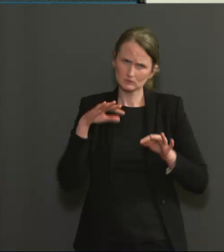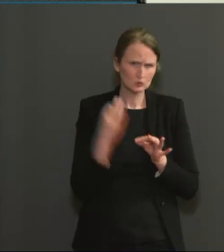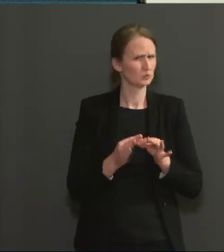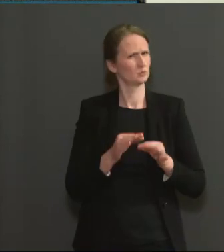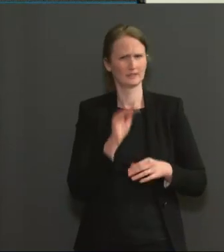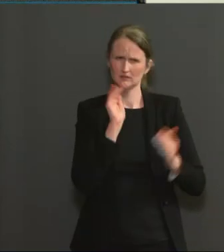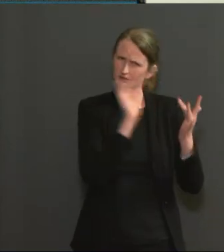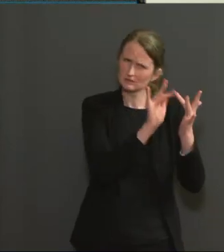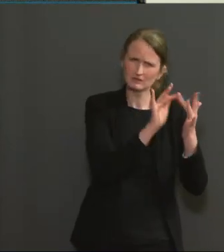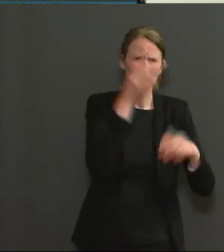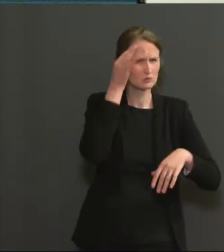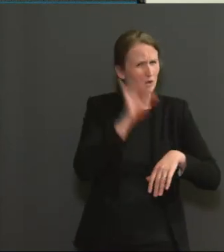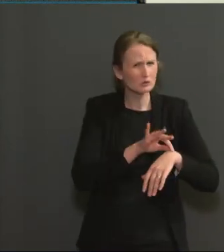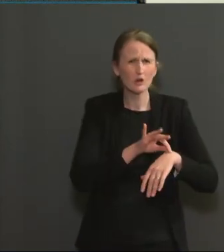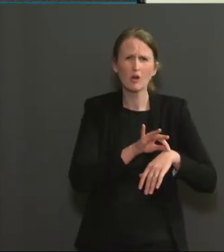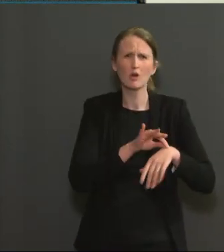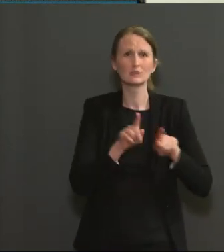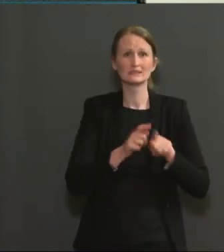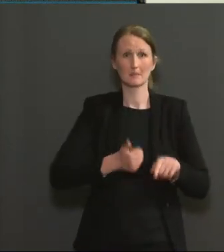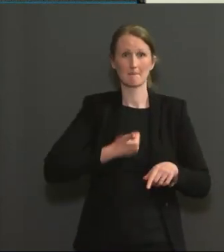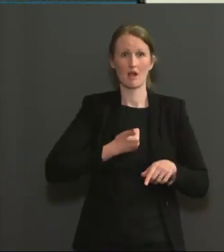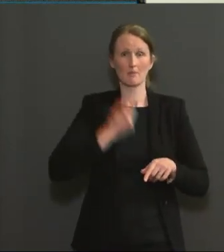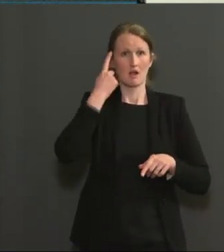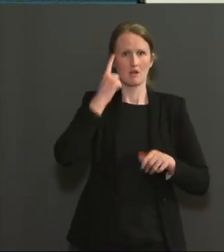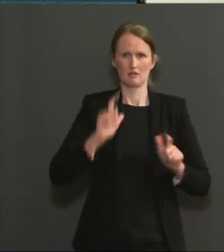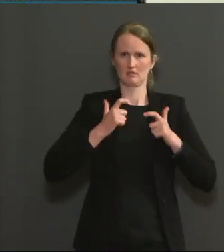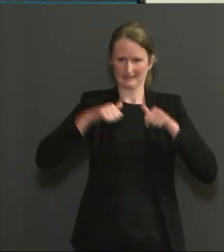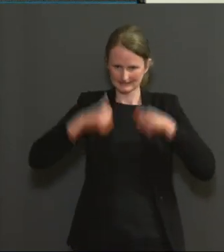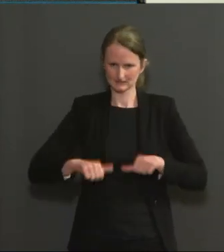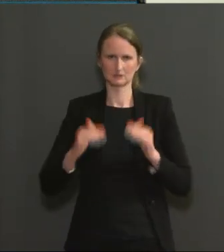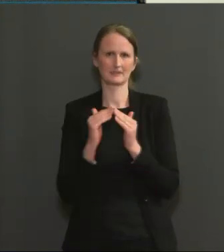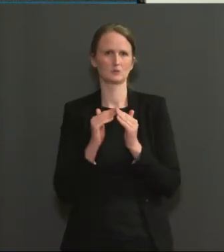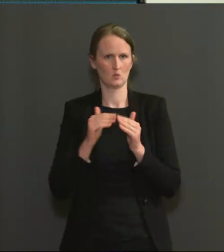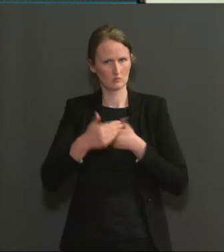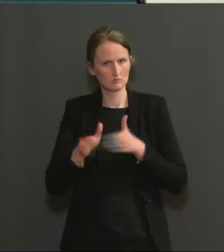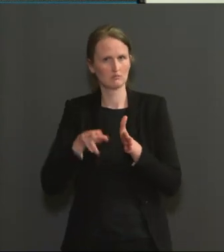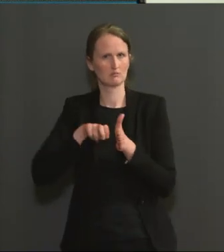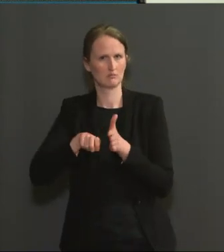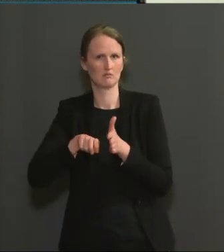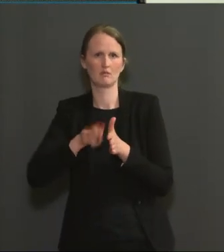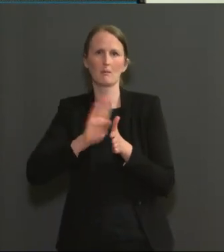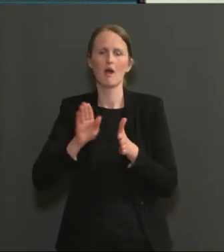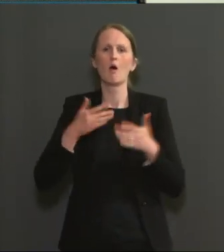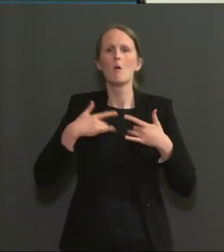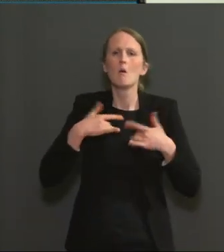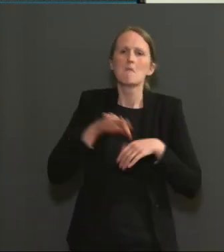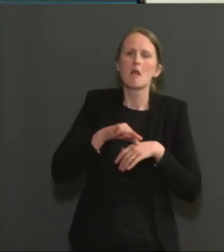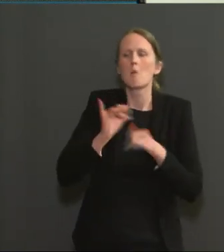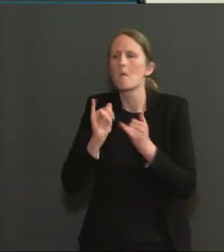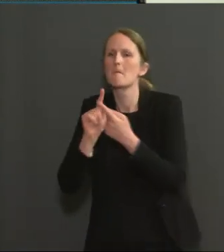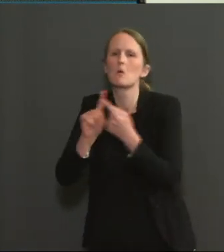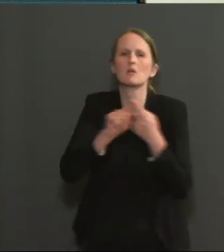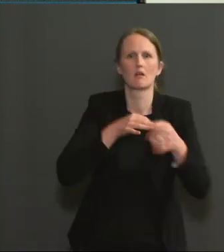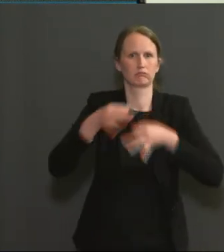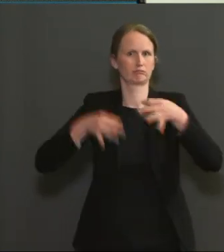mettez-vous vous-même en quarantaine de manière à éviter de contaminer d'autres personnes là aussi chaque jour gagné